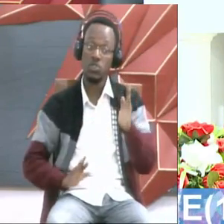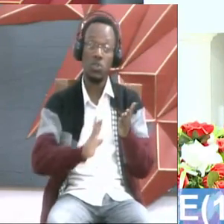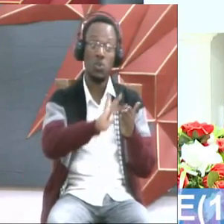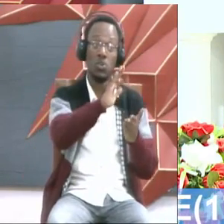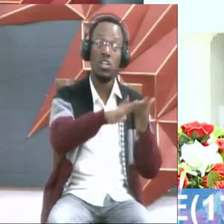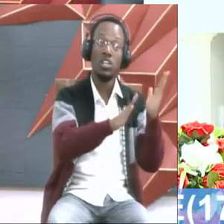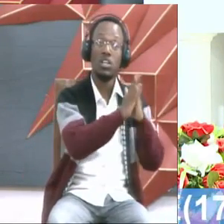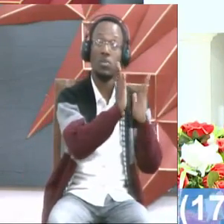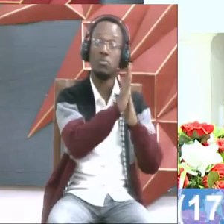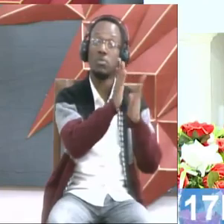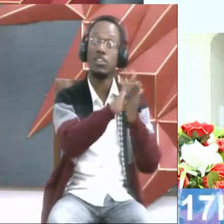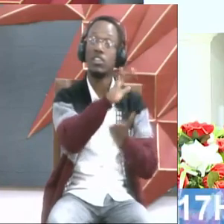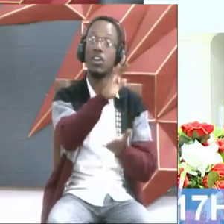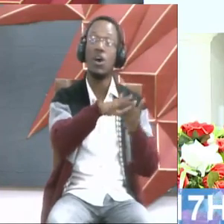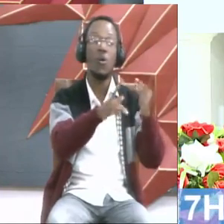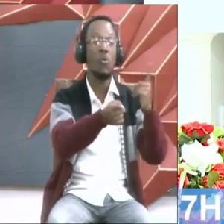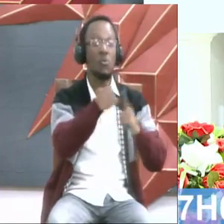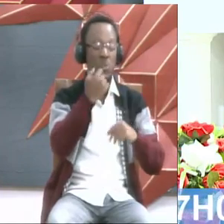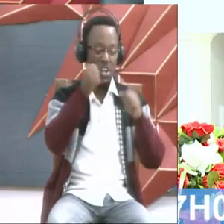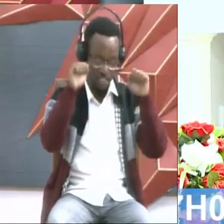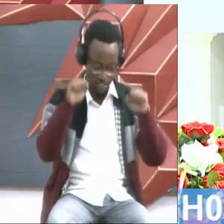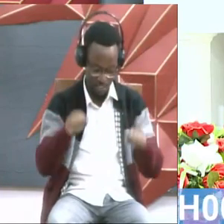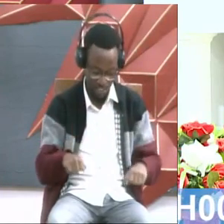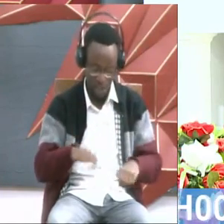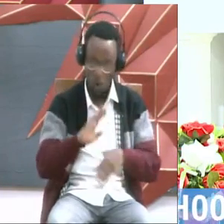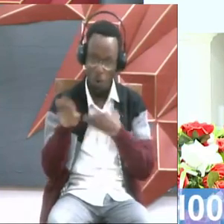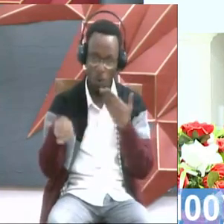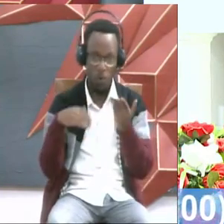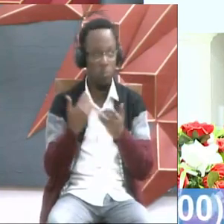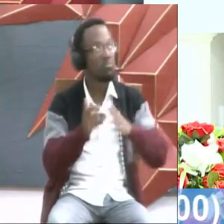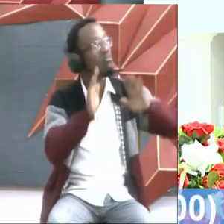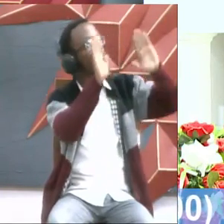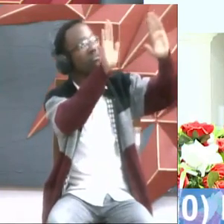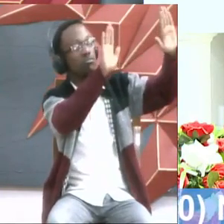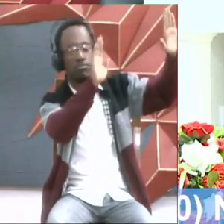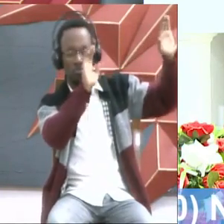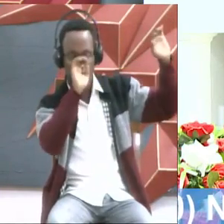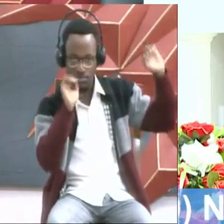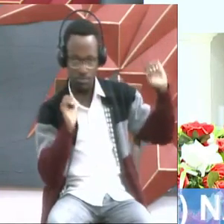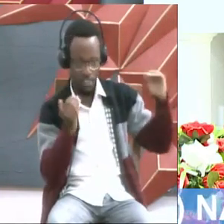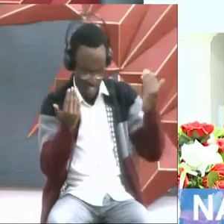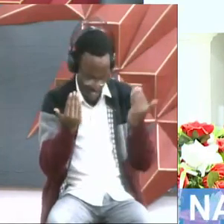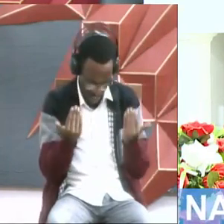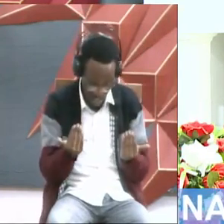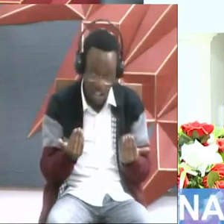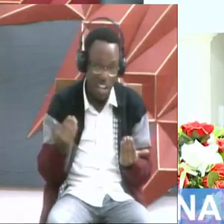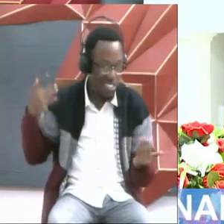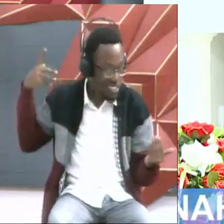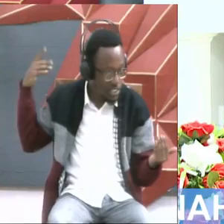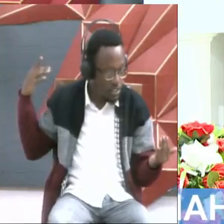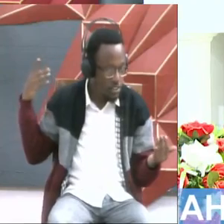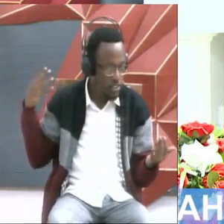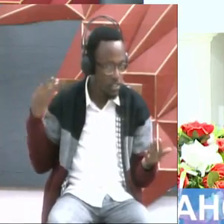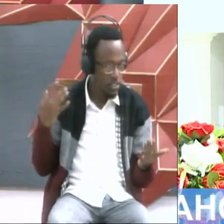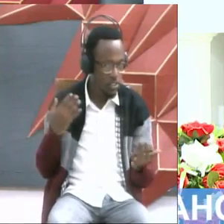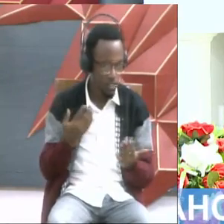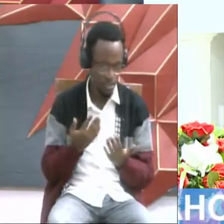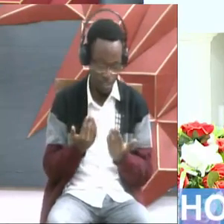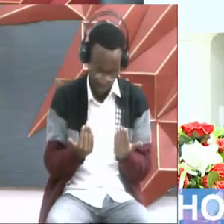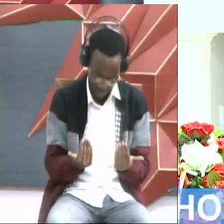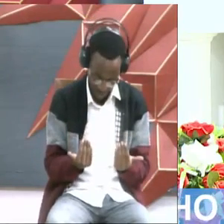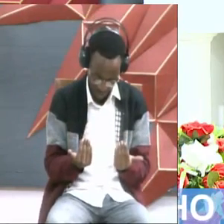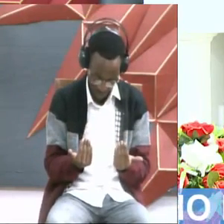n'icubahiro n'inganji n'ububasha bibe ibyayo werekera hose na bugingo